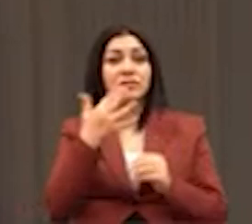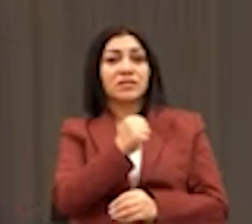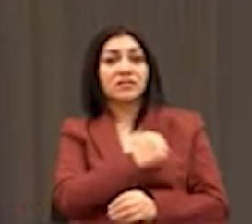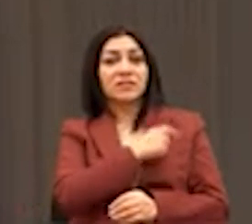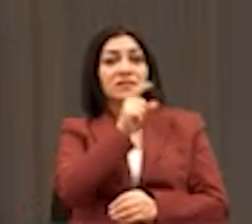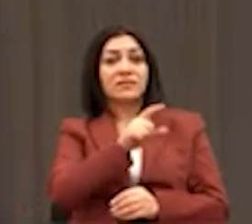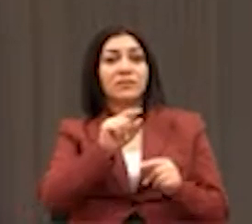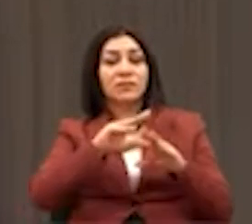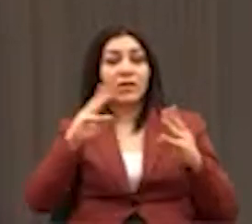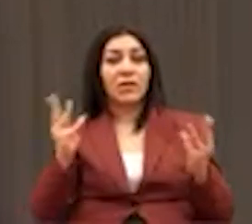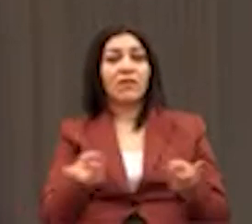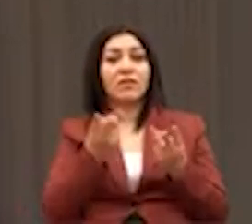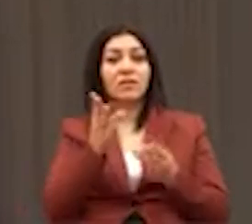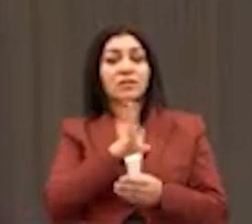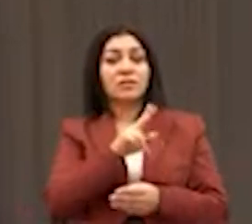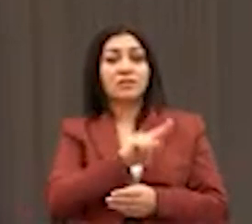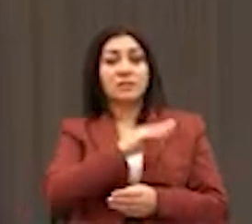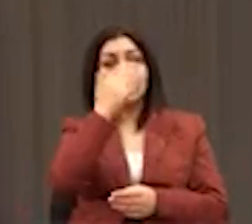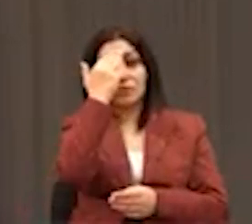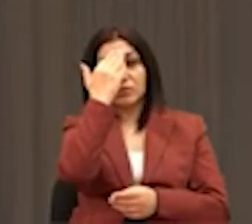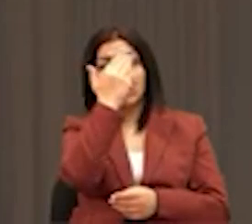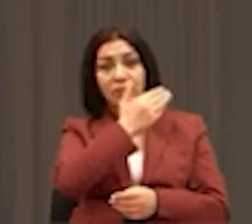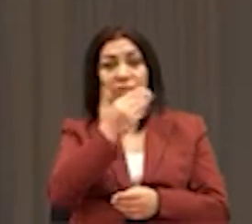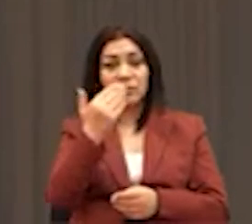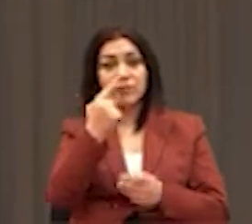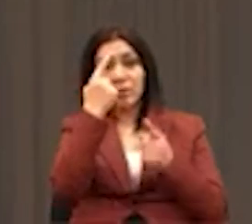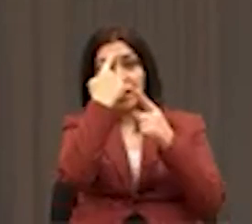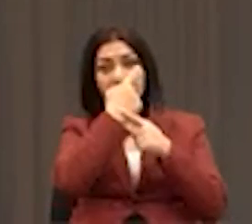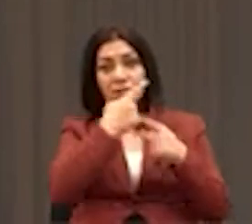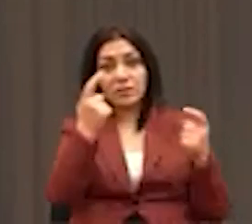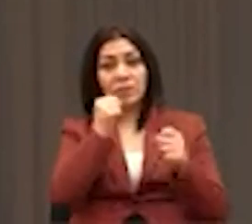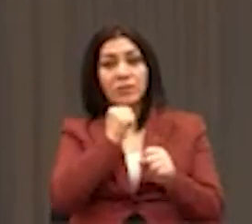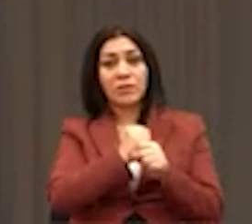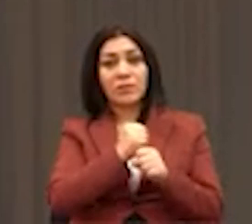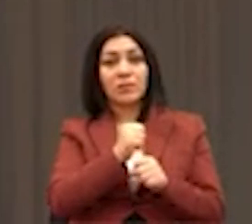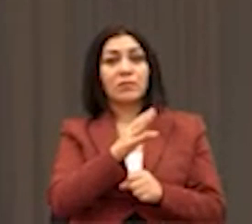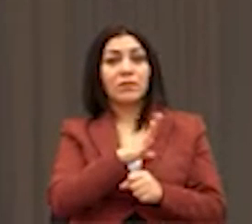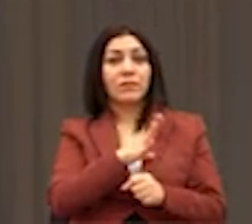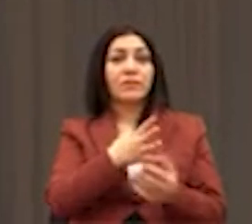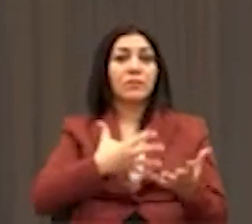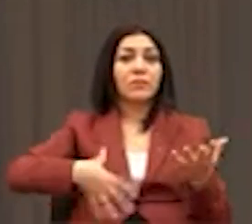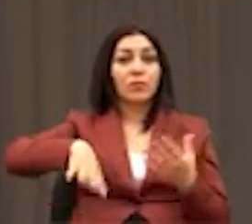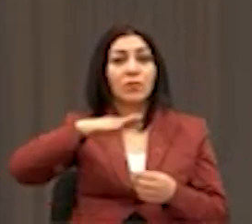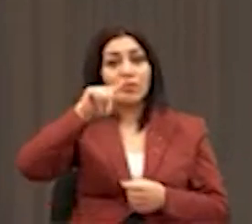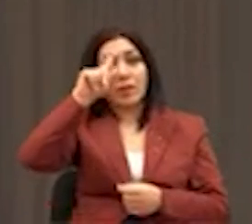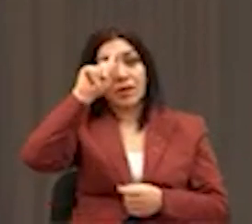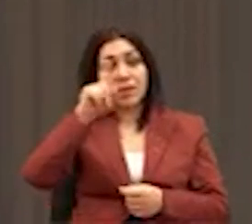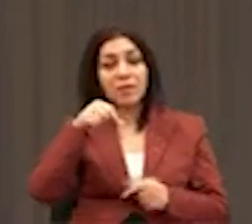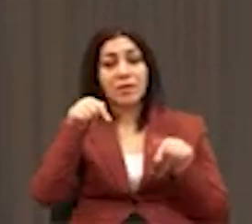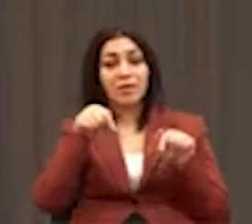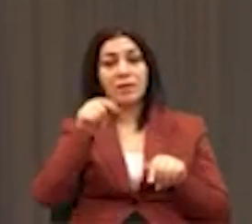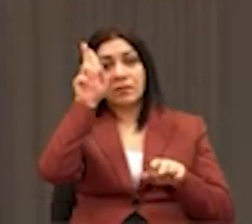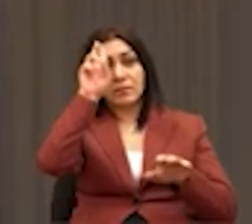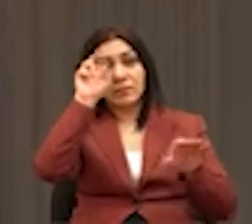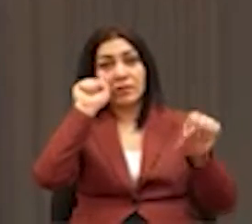այրեցին։ Սիրելի հայրենակիցներ, ես մի հայտարություն եմ անում, երևի բոլորդ էլ տեղյակ եք, այս